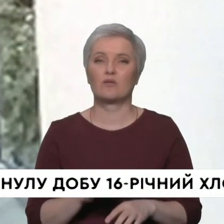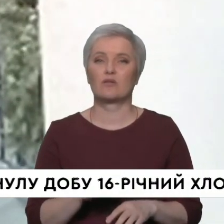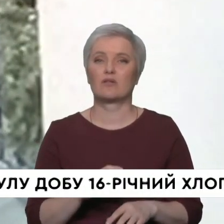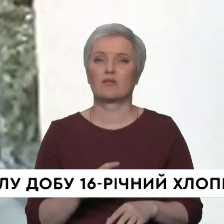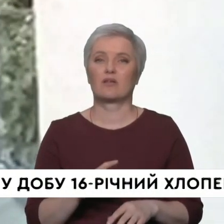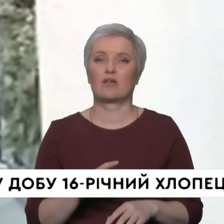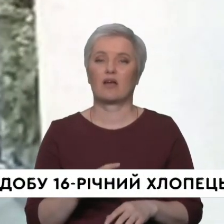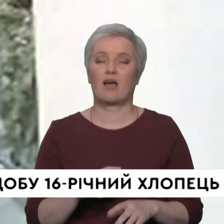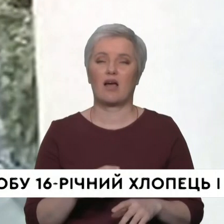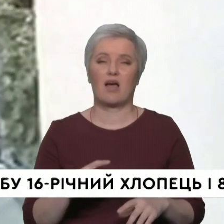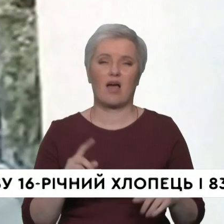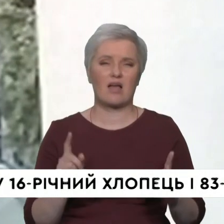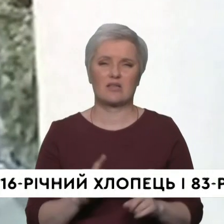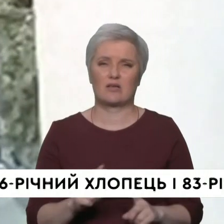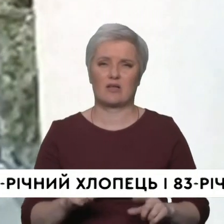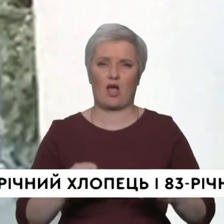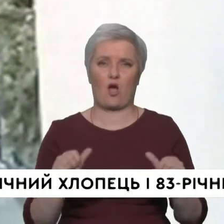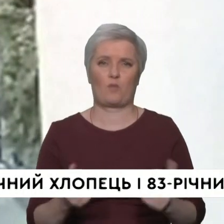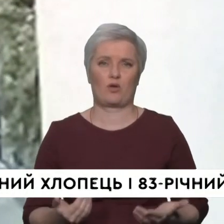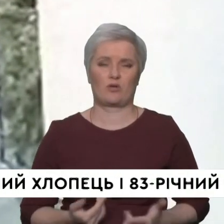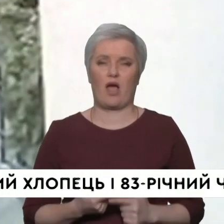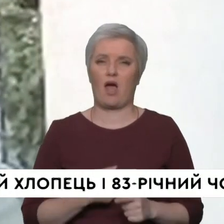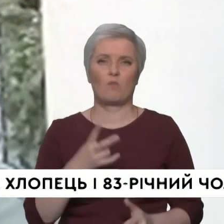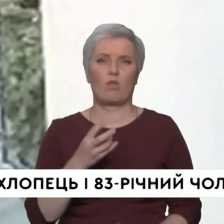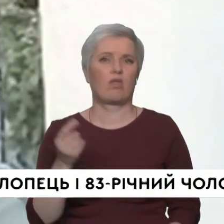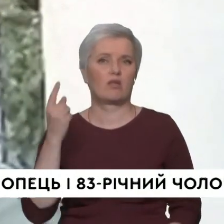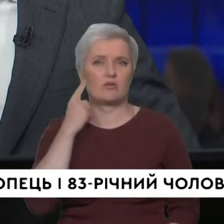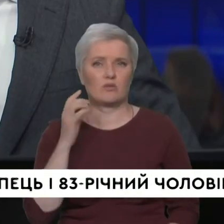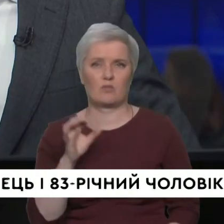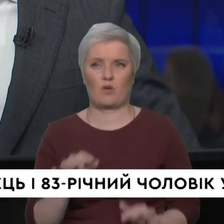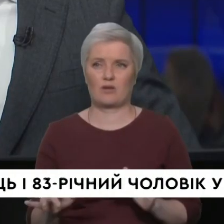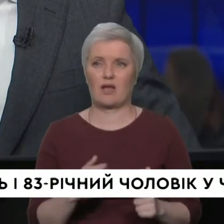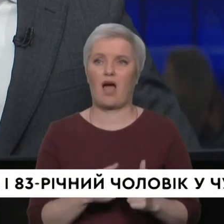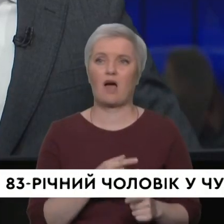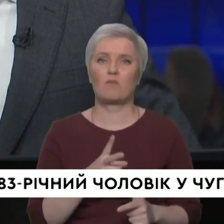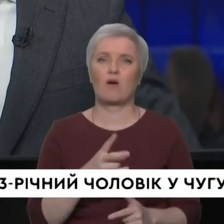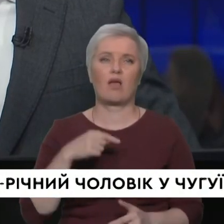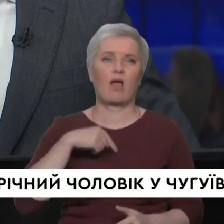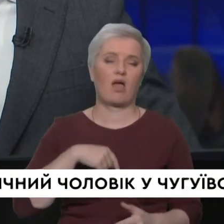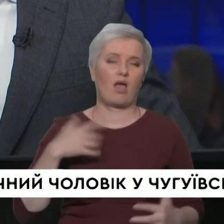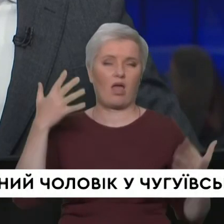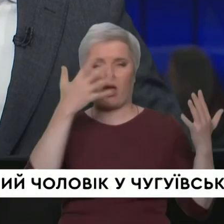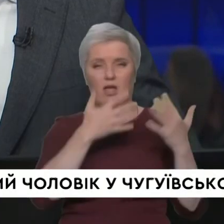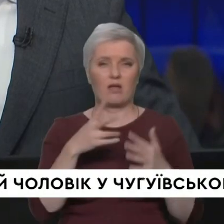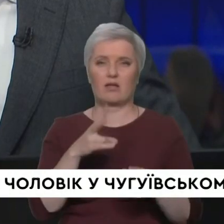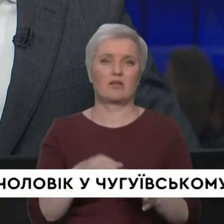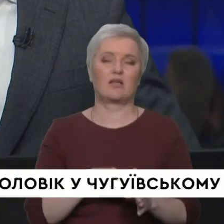образ життя, і вони або не чули про ці заходи, або знаходяться не в тому стані, щоб